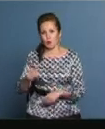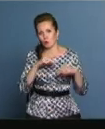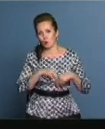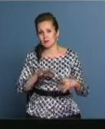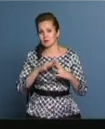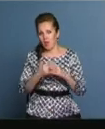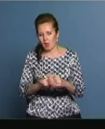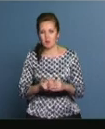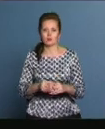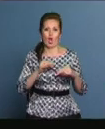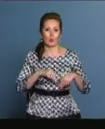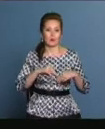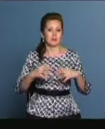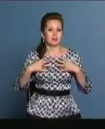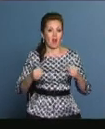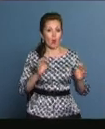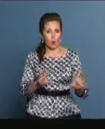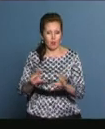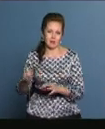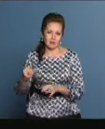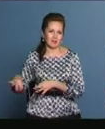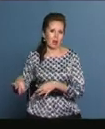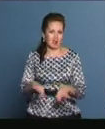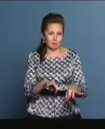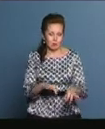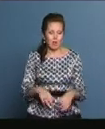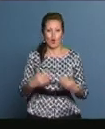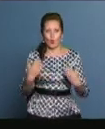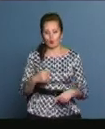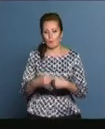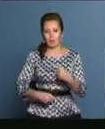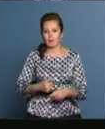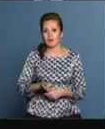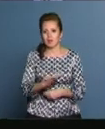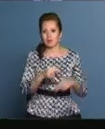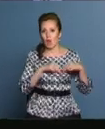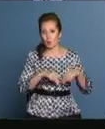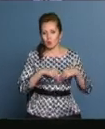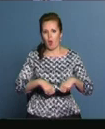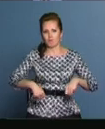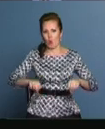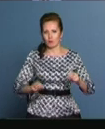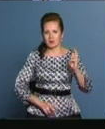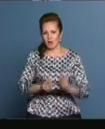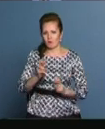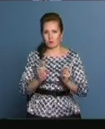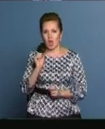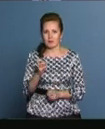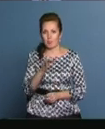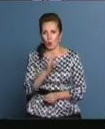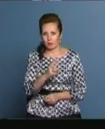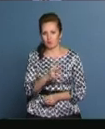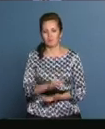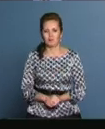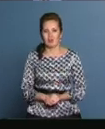сотрудники здравоохранения и транспорта. И уже по традиции сразу несколько сотрудников ижевского мотозавода «Аксион Холдинг». Среди тех, кто